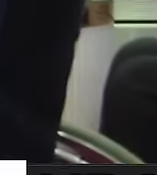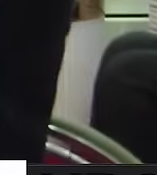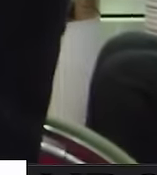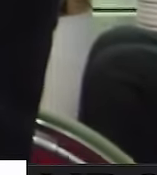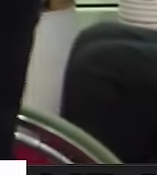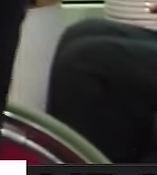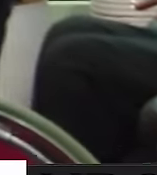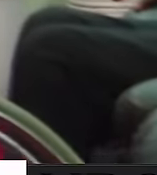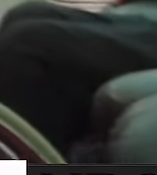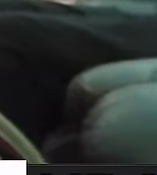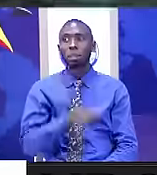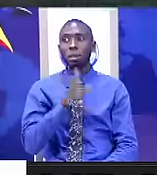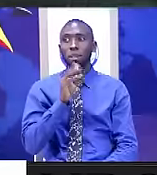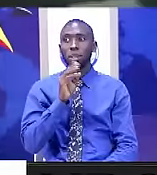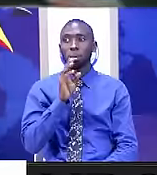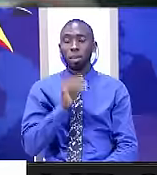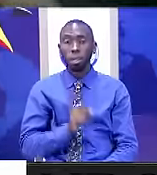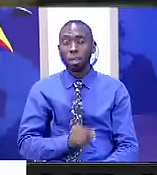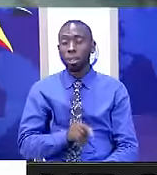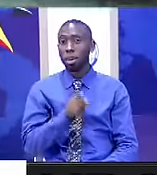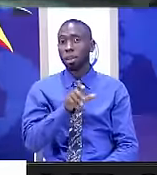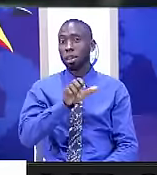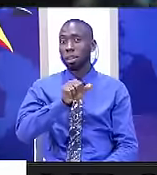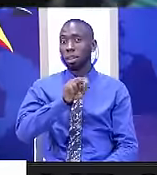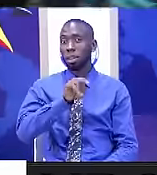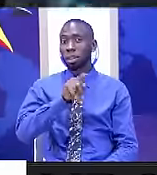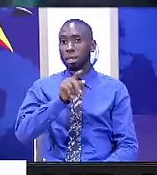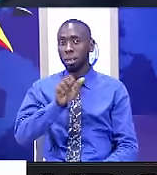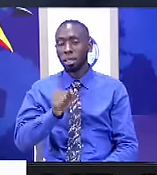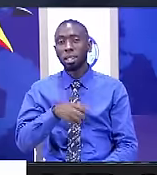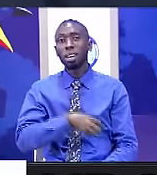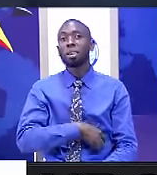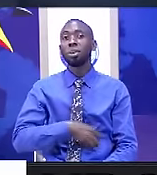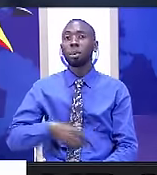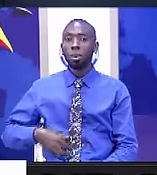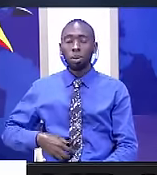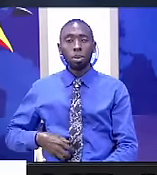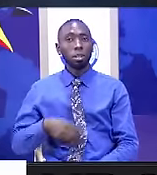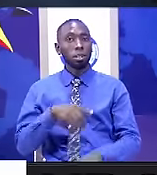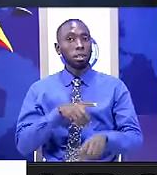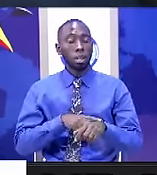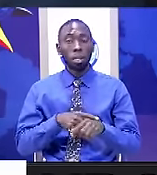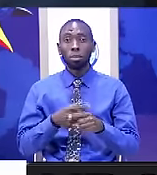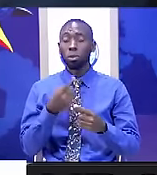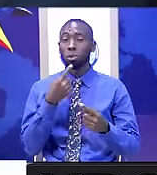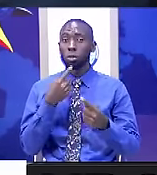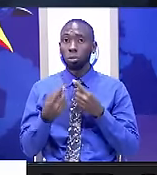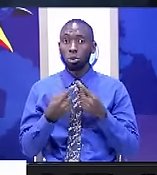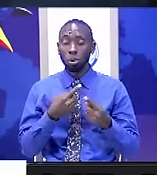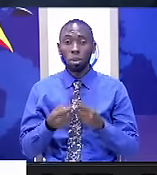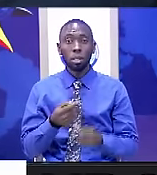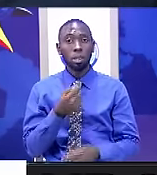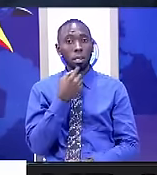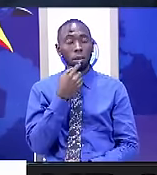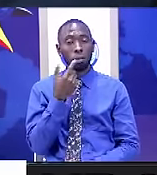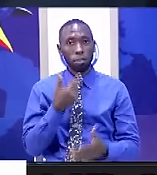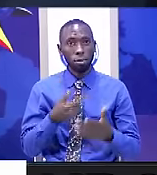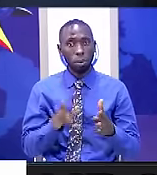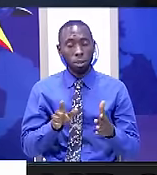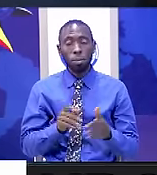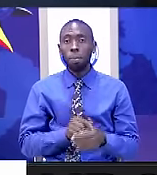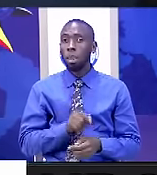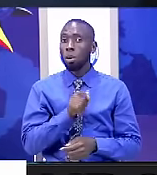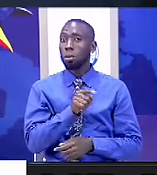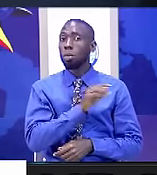ebyobufuzi speaker Anita Anet Among Nalongo mukogera ku yatugambye nti omugenzi ono y'omu ku